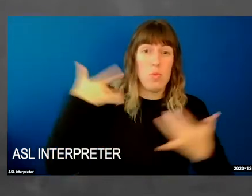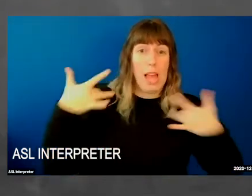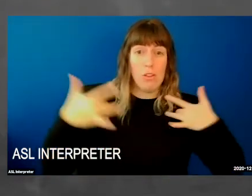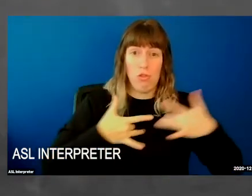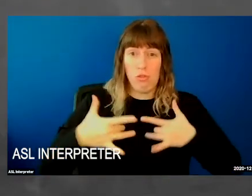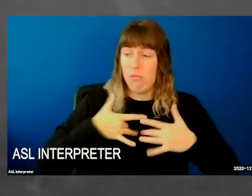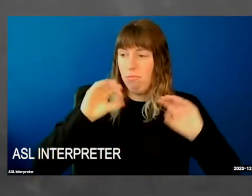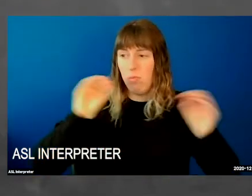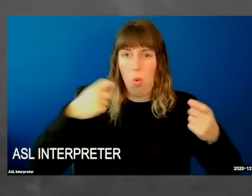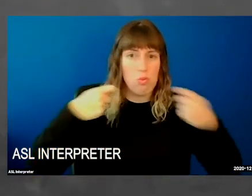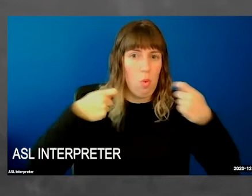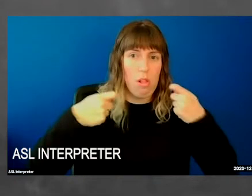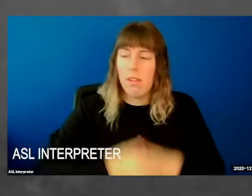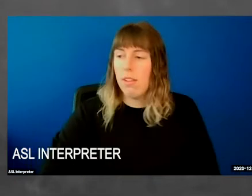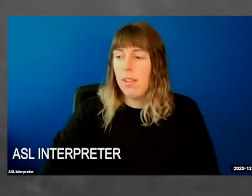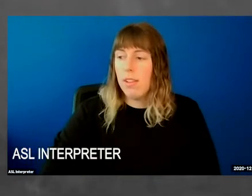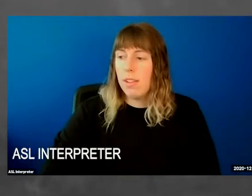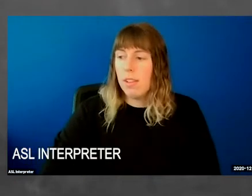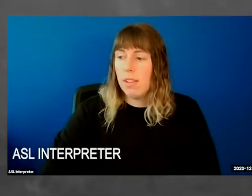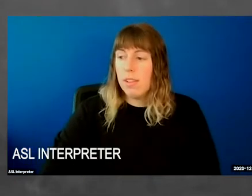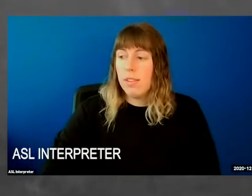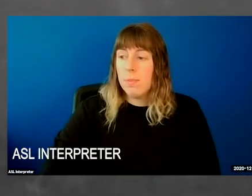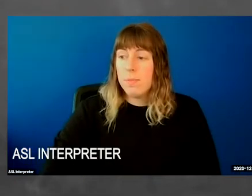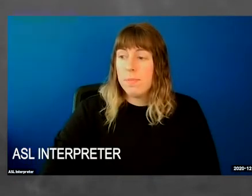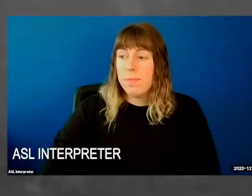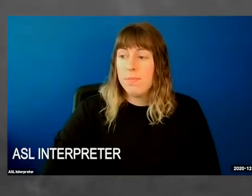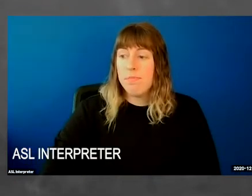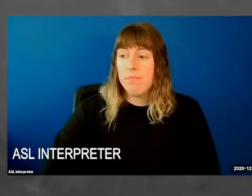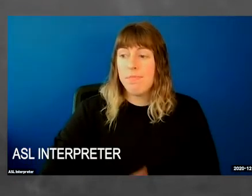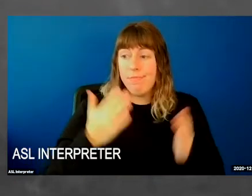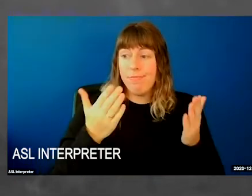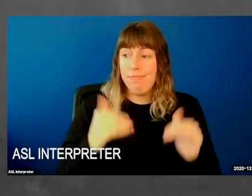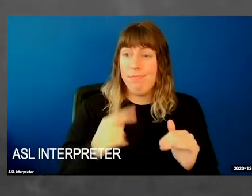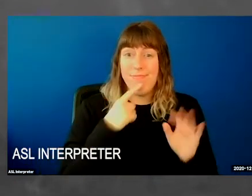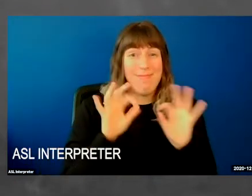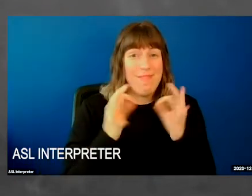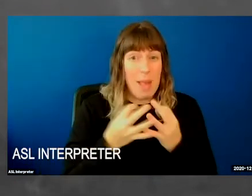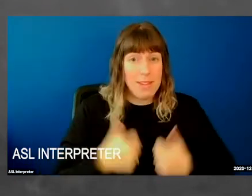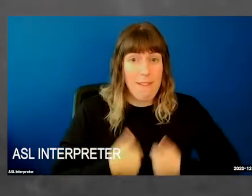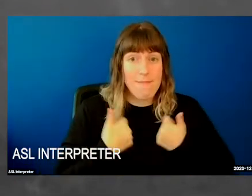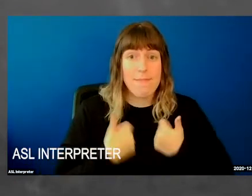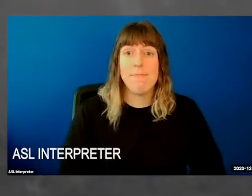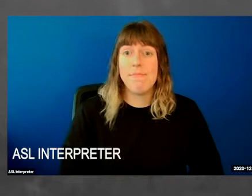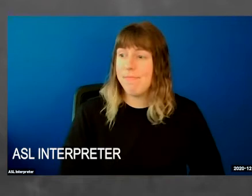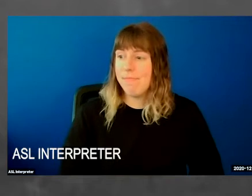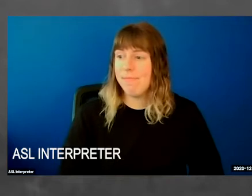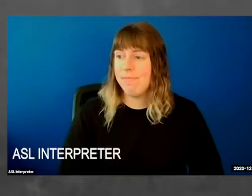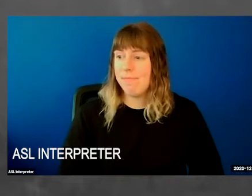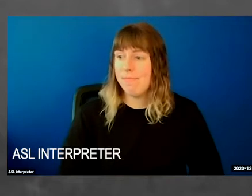l'assistance. Ça, c'est extrêmement dégradant. Tu n'as pas le droit à une vie familiale